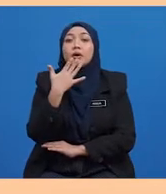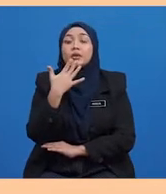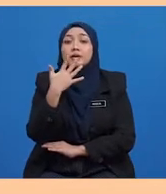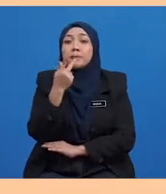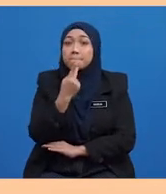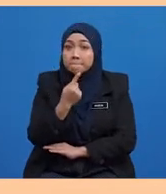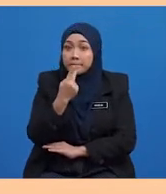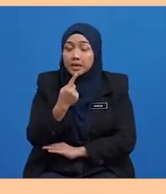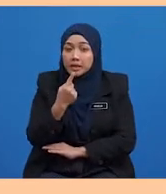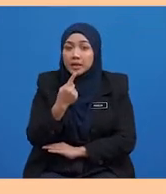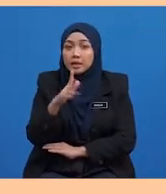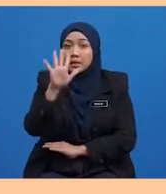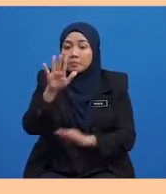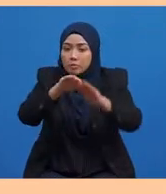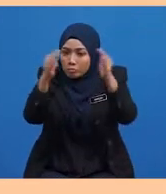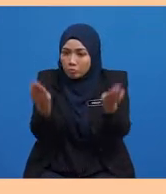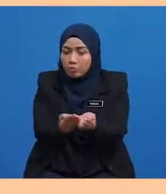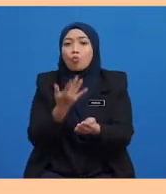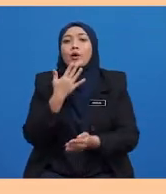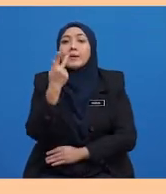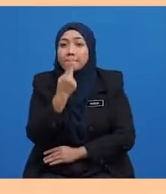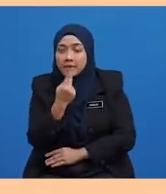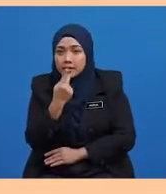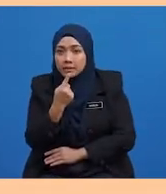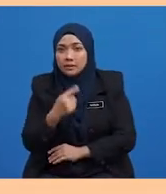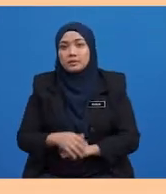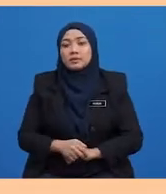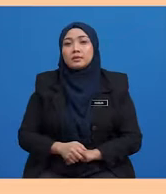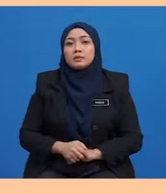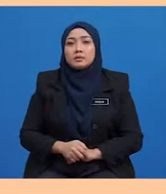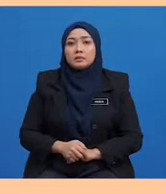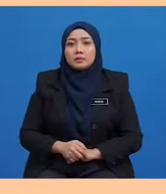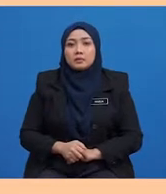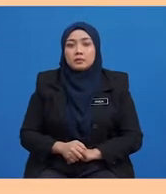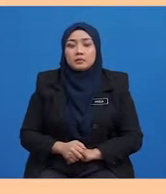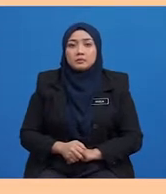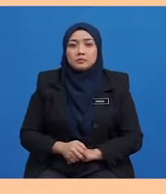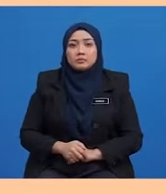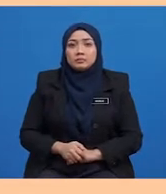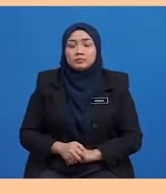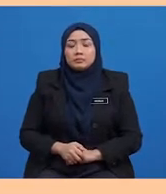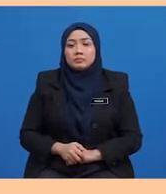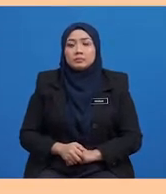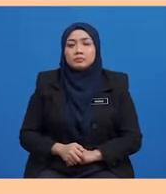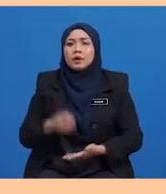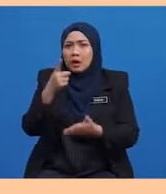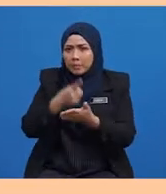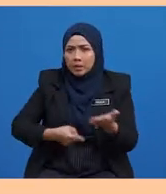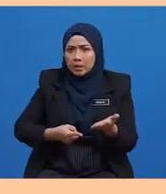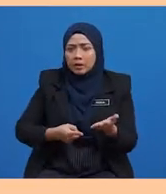5. Di sini ada 5 bolah berwarna merah jambu.